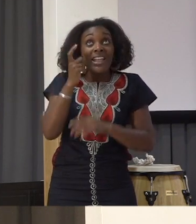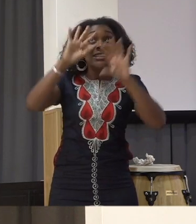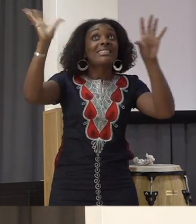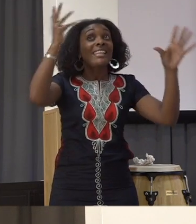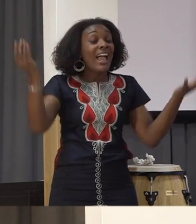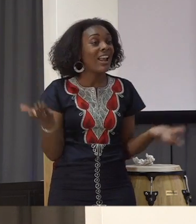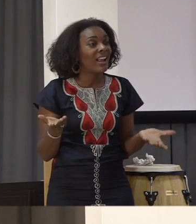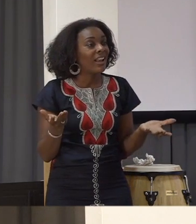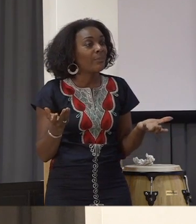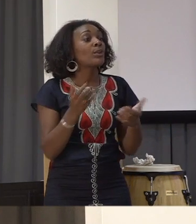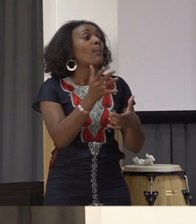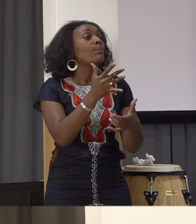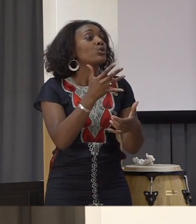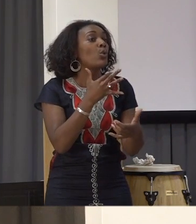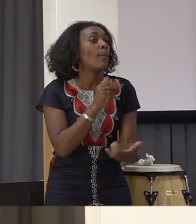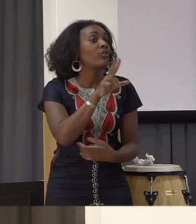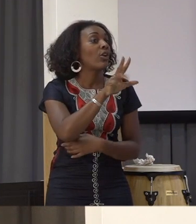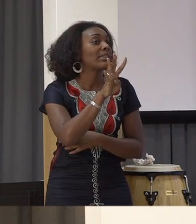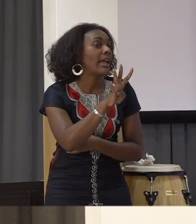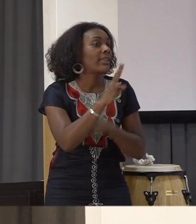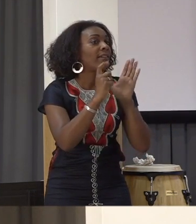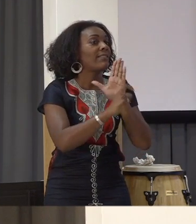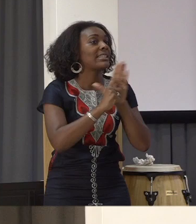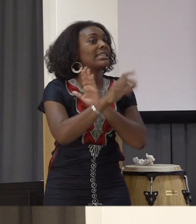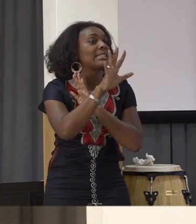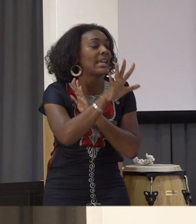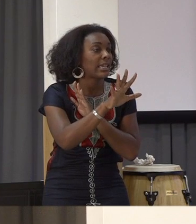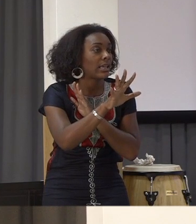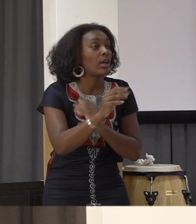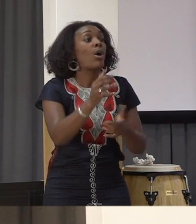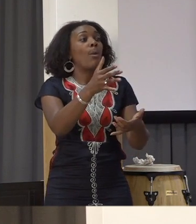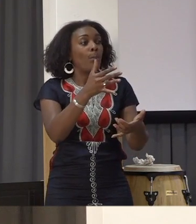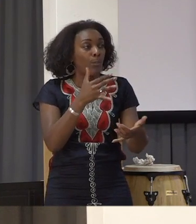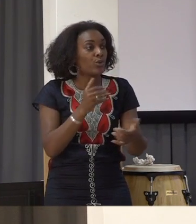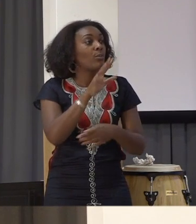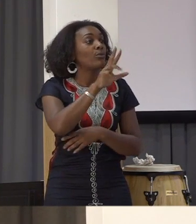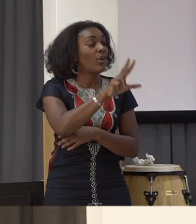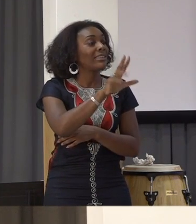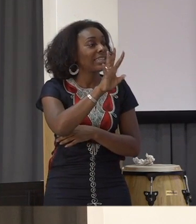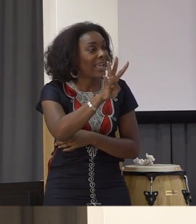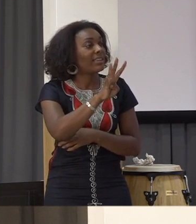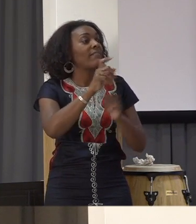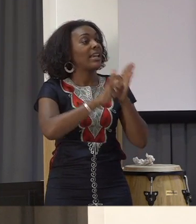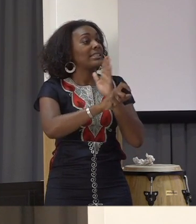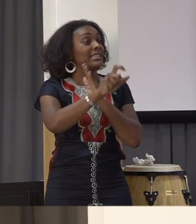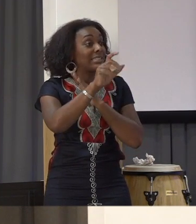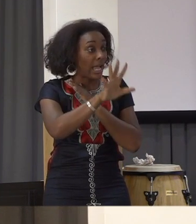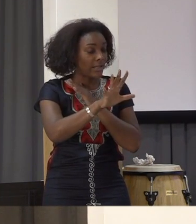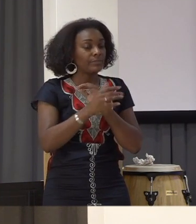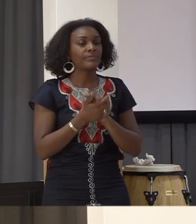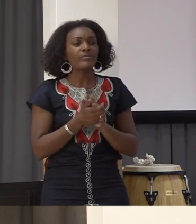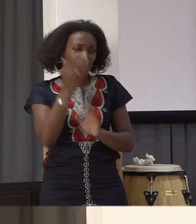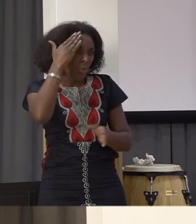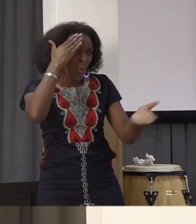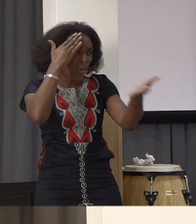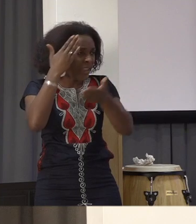34, verset 5, psaume 34, 5 ou 6, selon les versions, psaume 34, 5 ou 6, il nous est dit, vous connaissez très